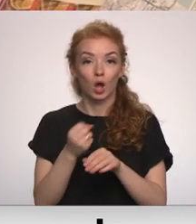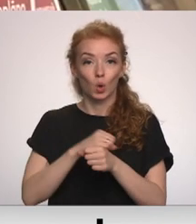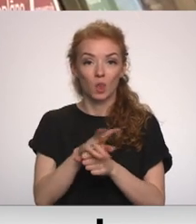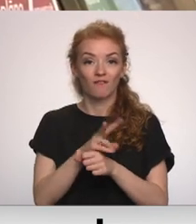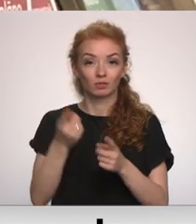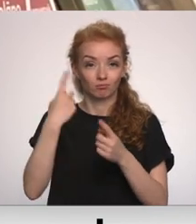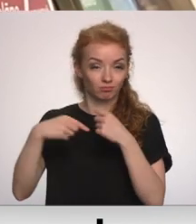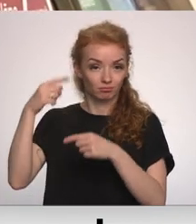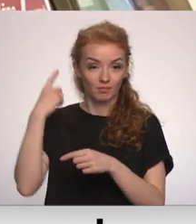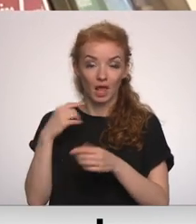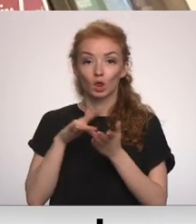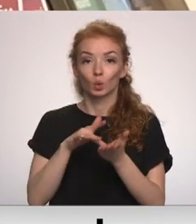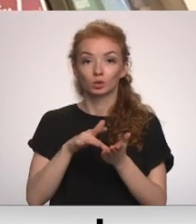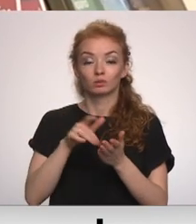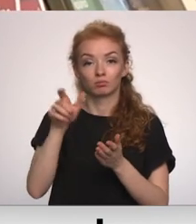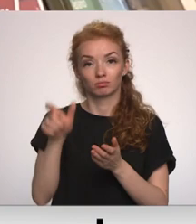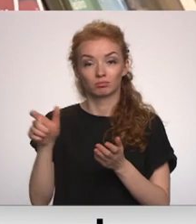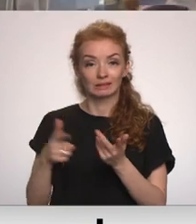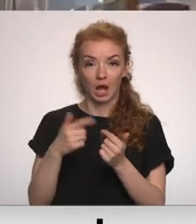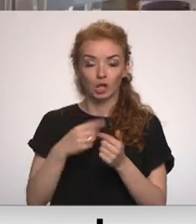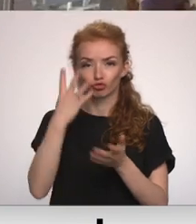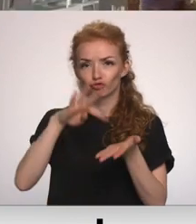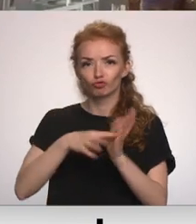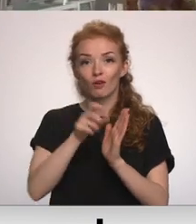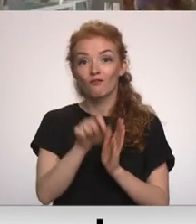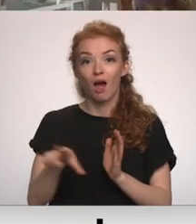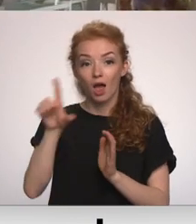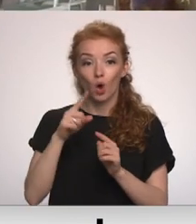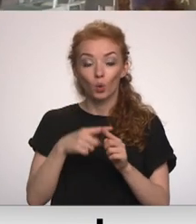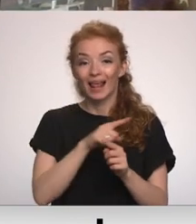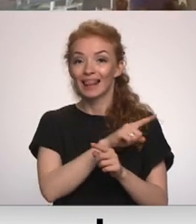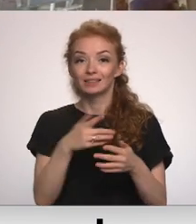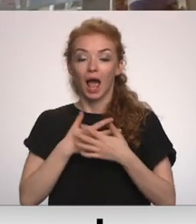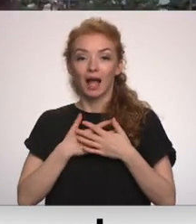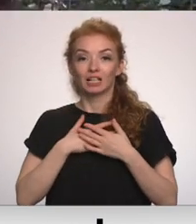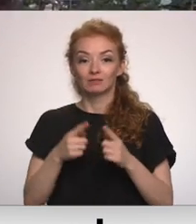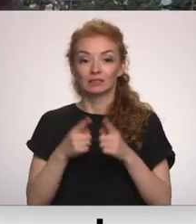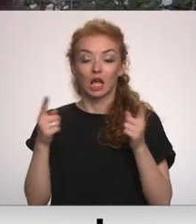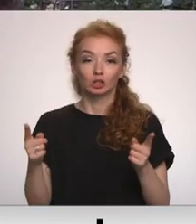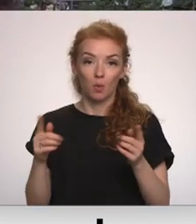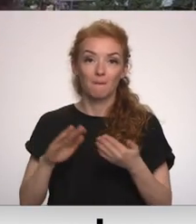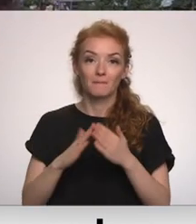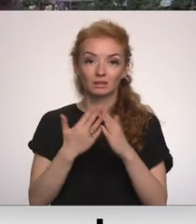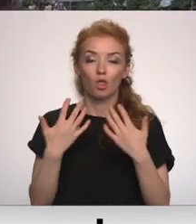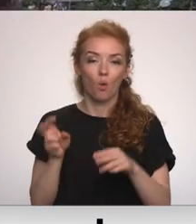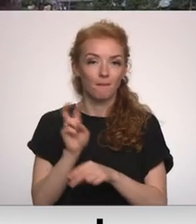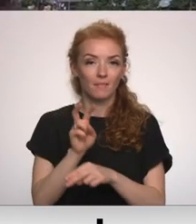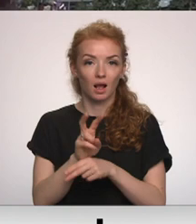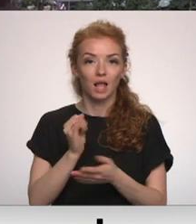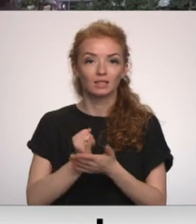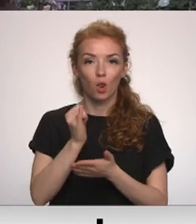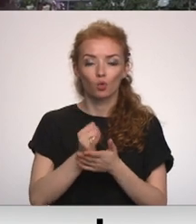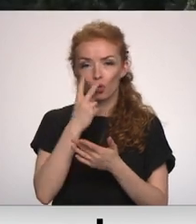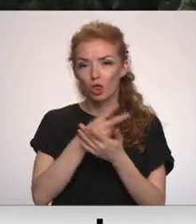šogad turistu skaits Liepājā ir pieaudzis 4 reizes un jau līdz aktīvās turisma sezonas sākumam pilsētu ir apmeklējuši